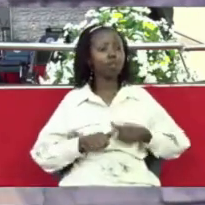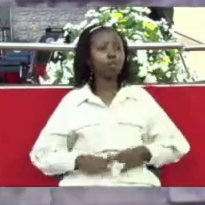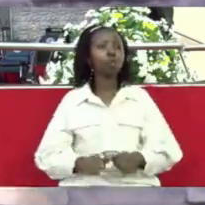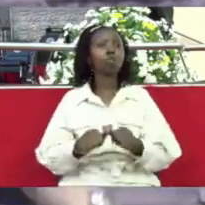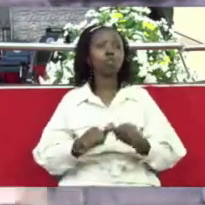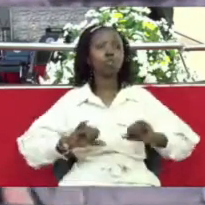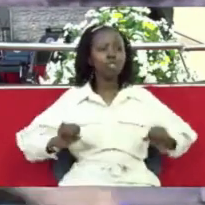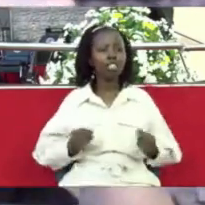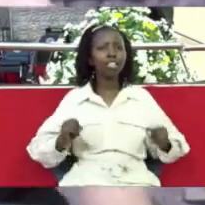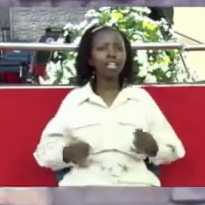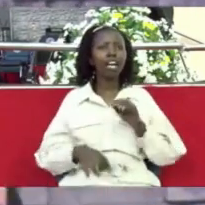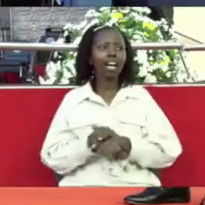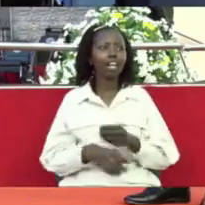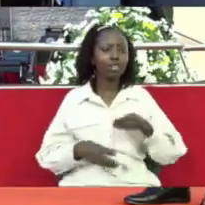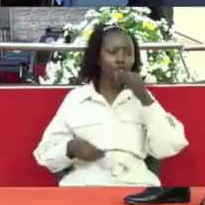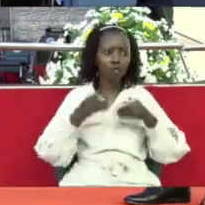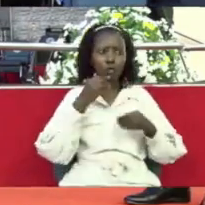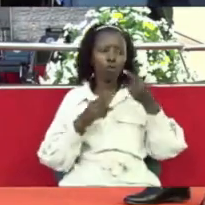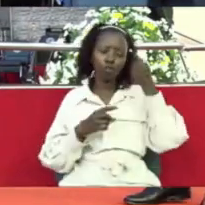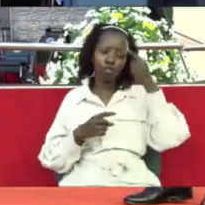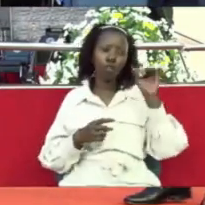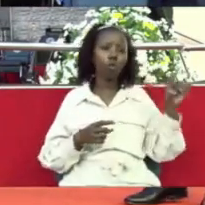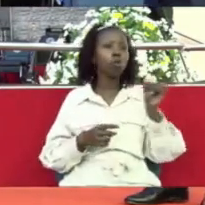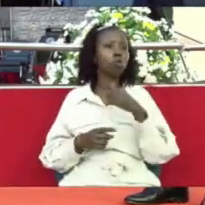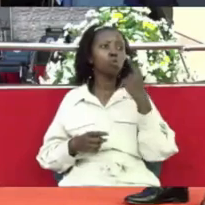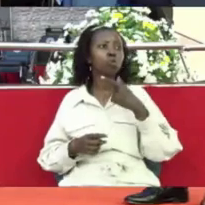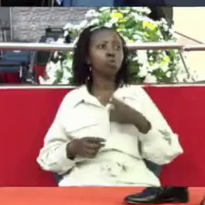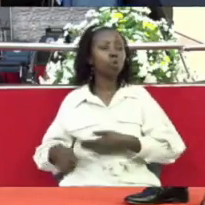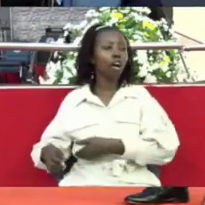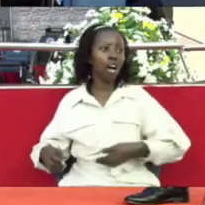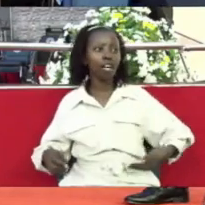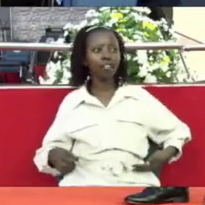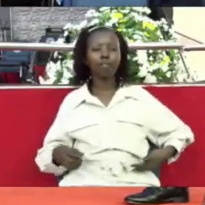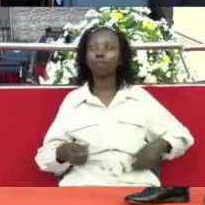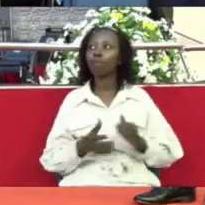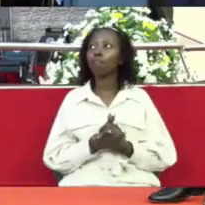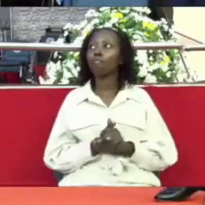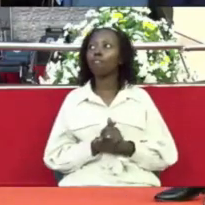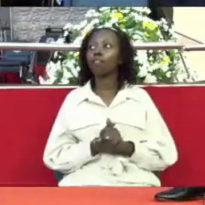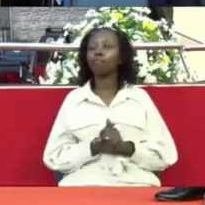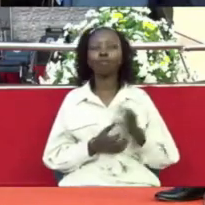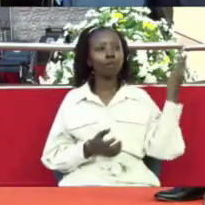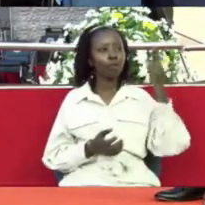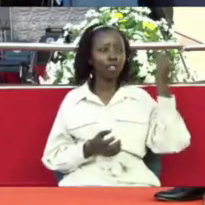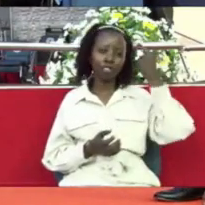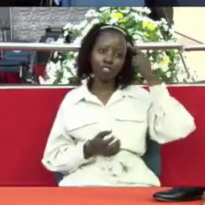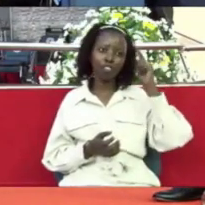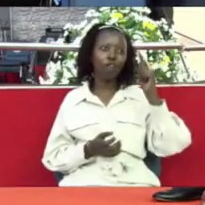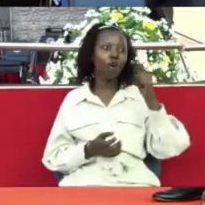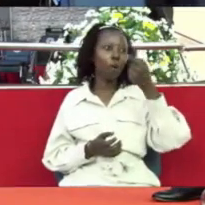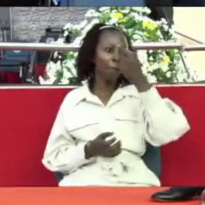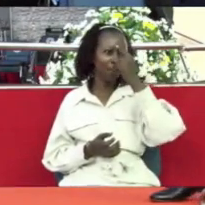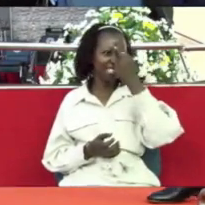and relief and help to those that need it the most. Amen. Sisi tunatumikia jamii ya Kimasai kwa hivyo wapeni pamoja nasi tunapoitikia